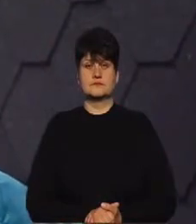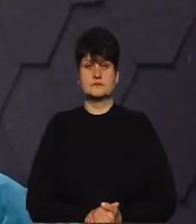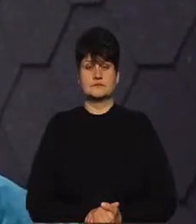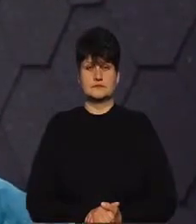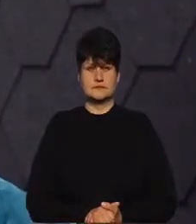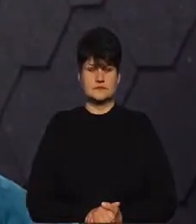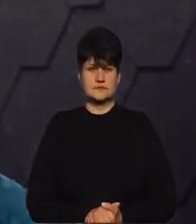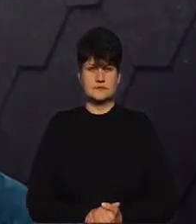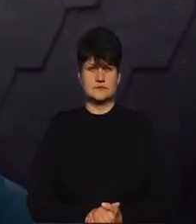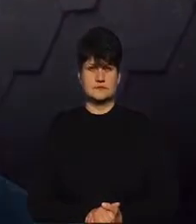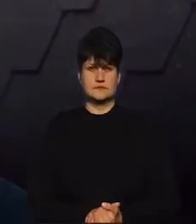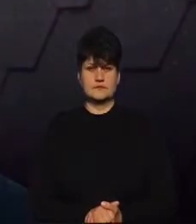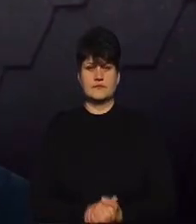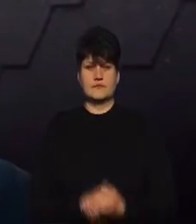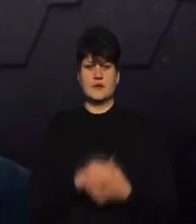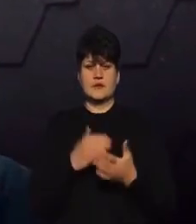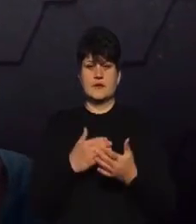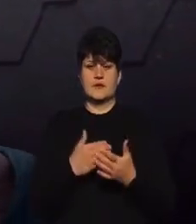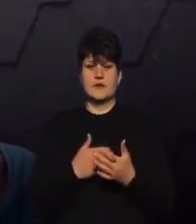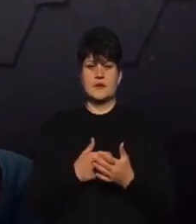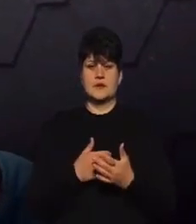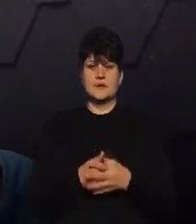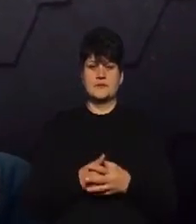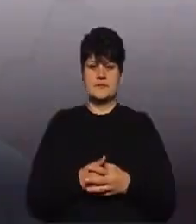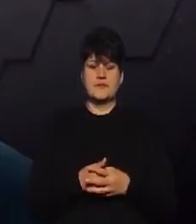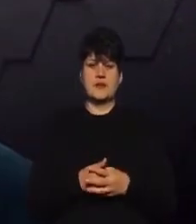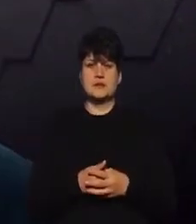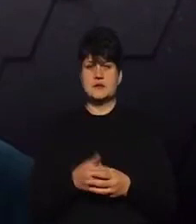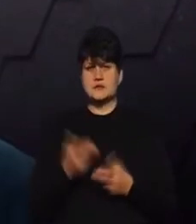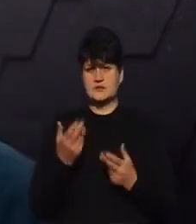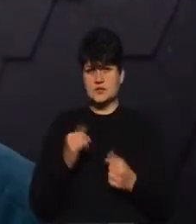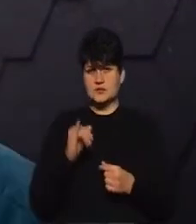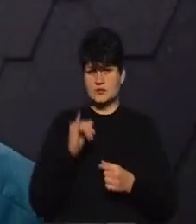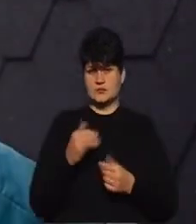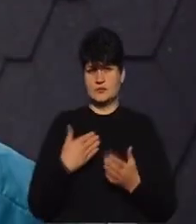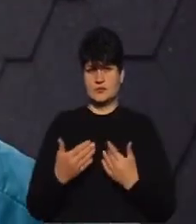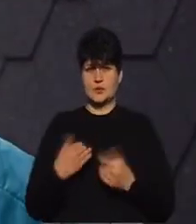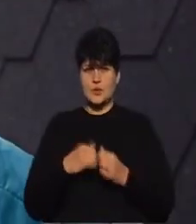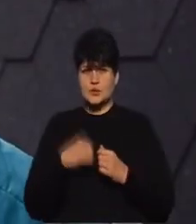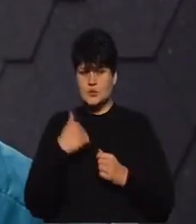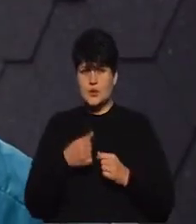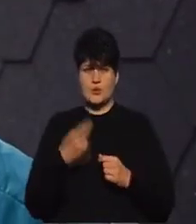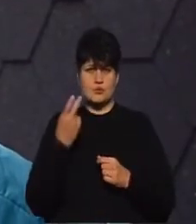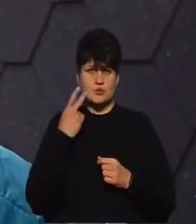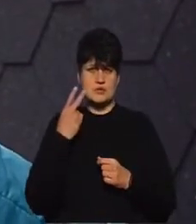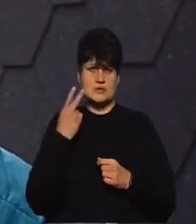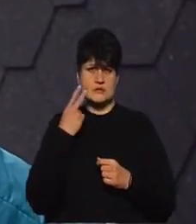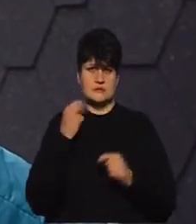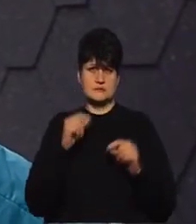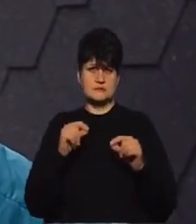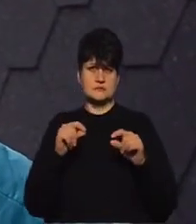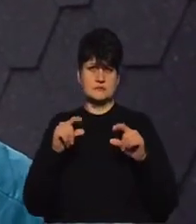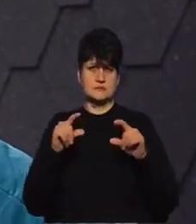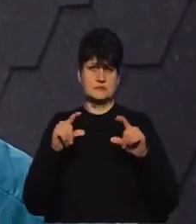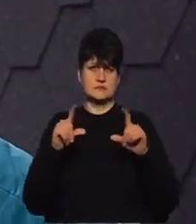Пане, мабуть, так всі задоволені, як і я. Ну, звичайно, що погано. Кожним роком постійно тарифи то піднімаються, але